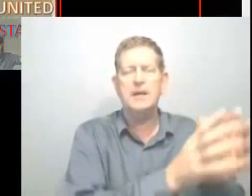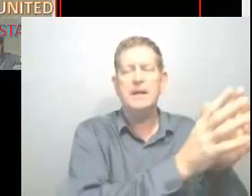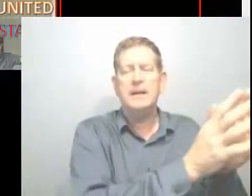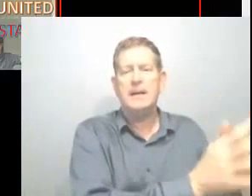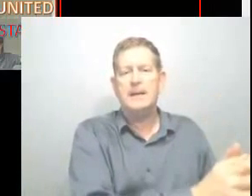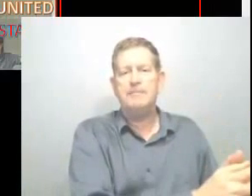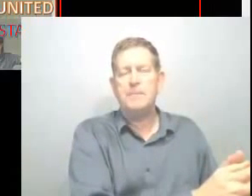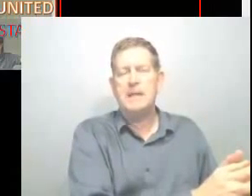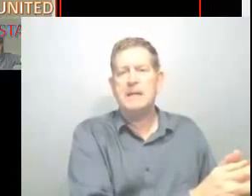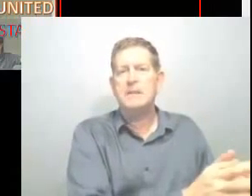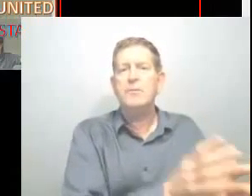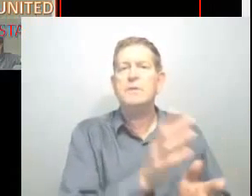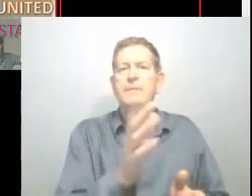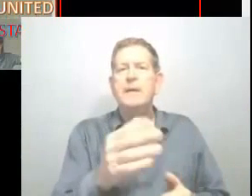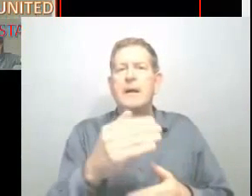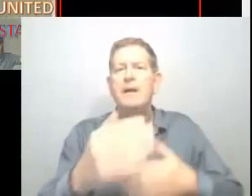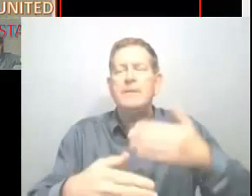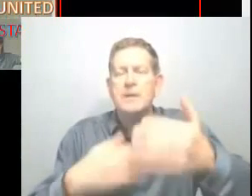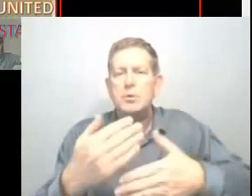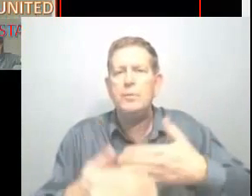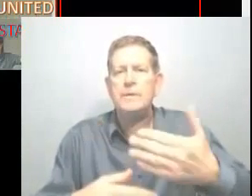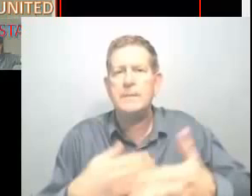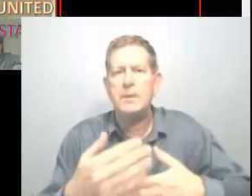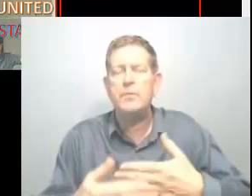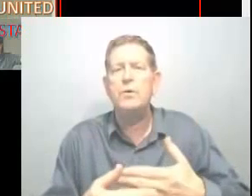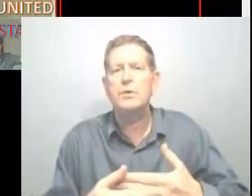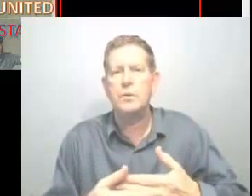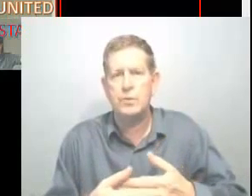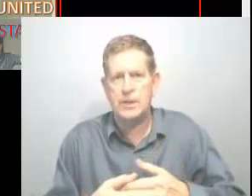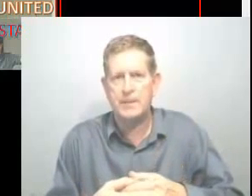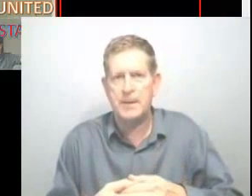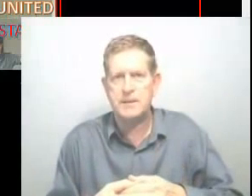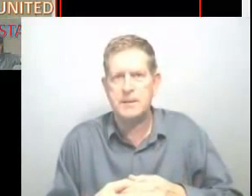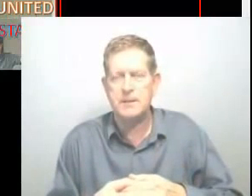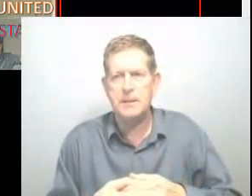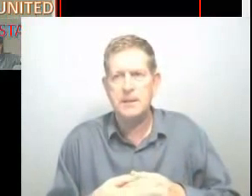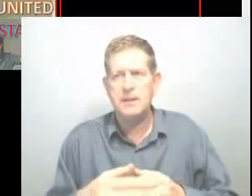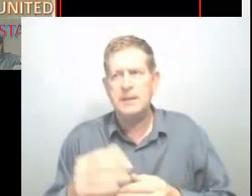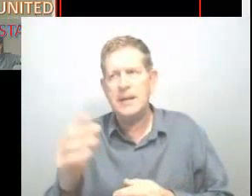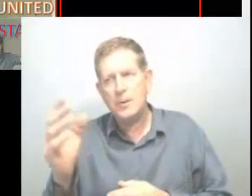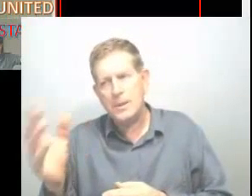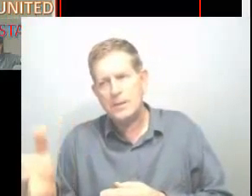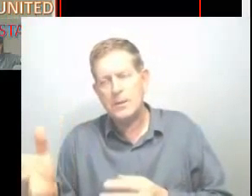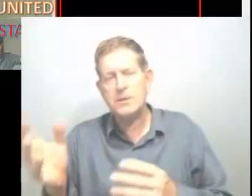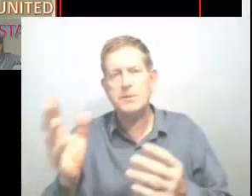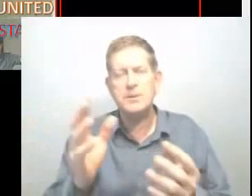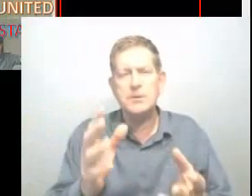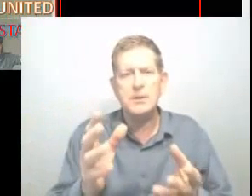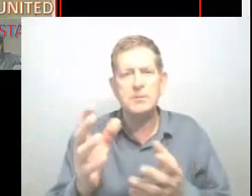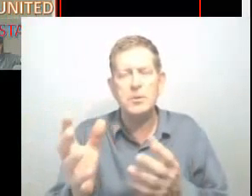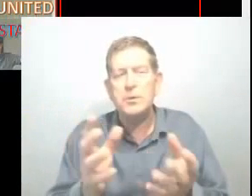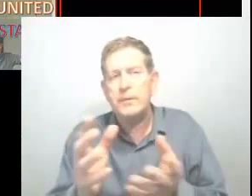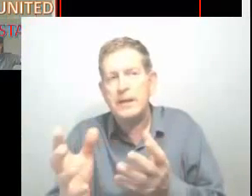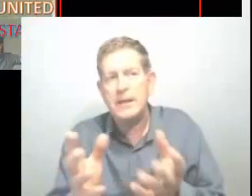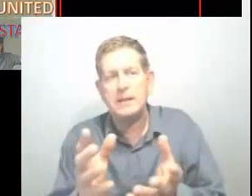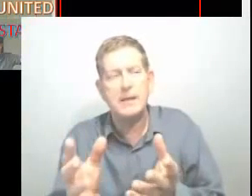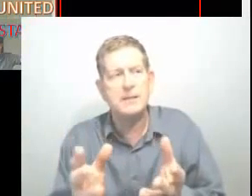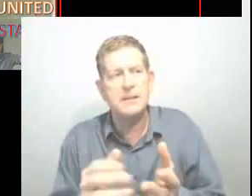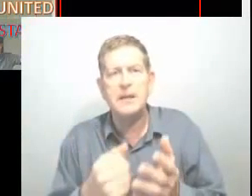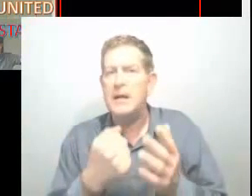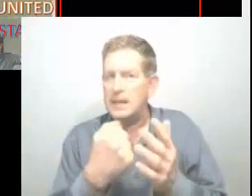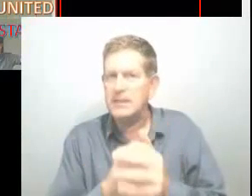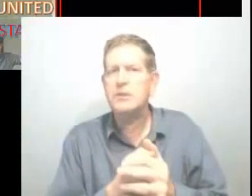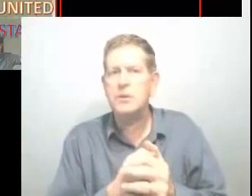régulière. Et si vous avez révisé suffisamment vos leçons jusqu'à présent, la connaissance de ces mots devrait